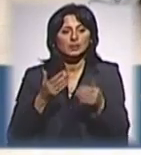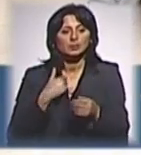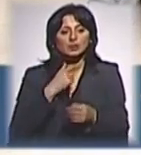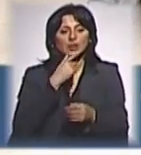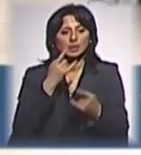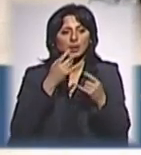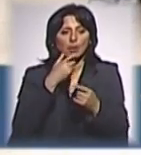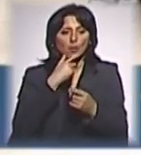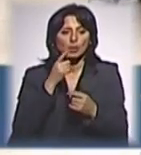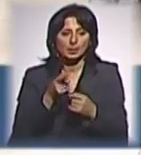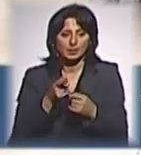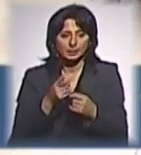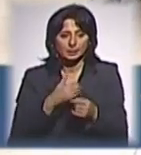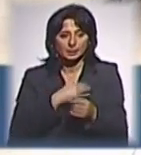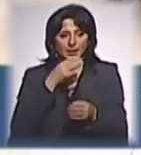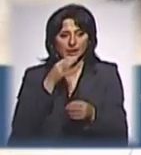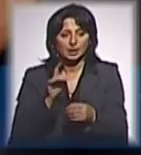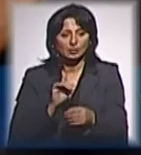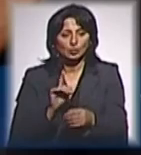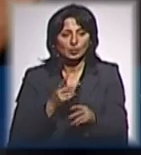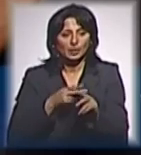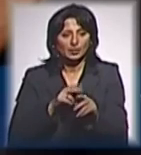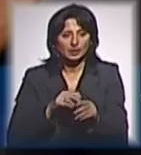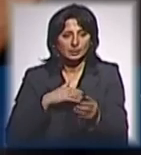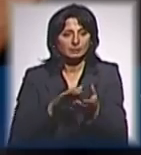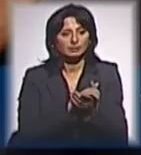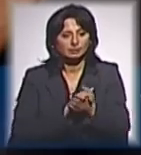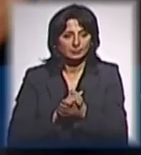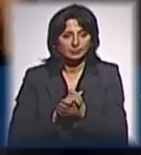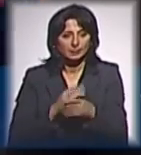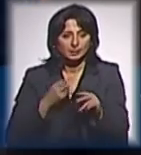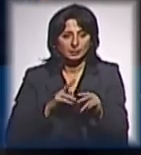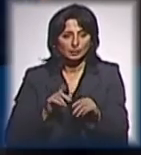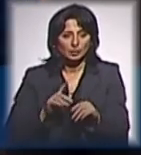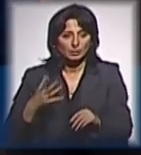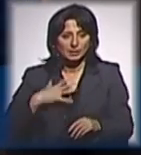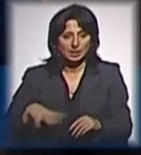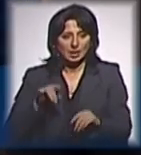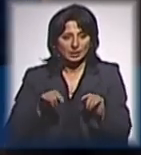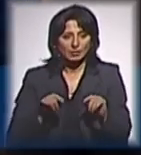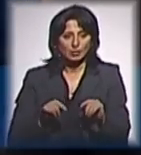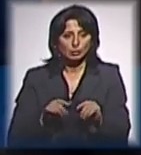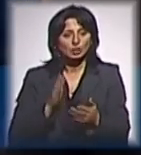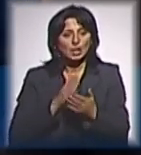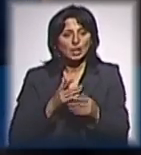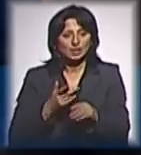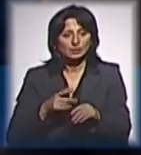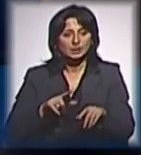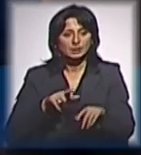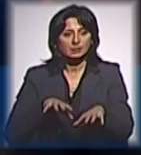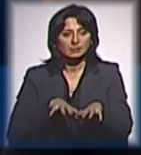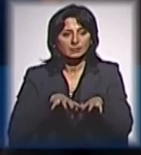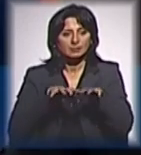ჩვენს ტელემაყურებლებს. მინდა გითხრათ, რომ ეს ერთობა შედგა იმისათვის, რომ ქვეყანაში არის